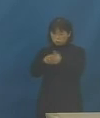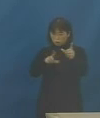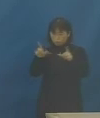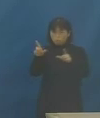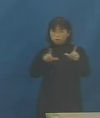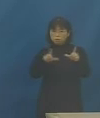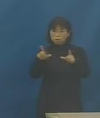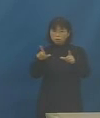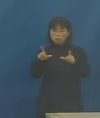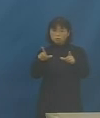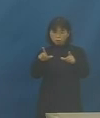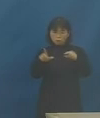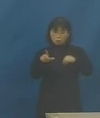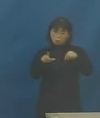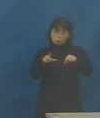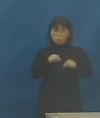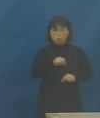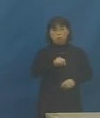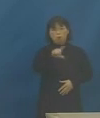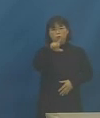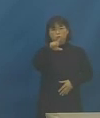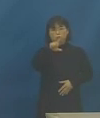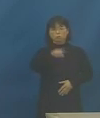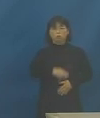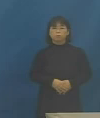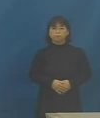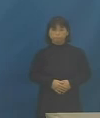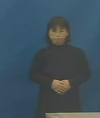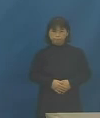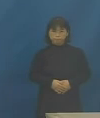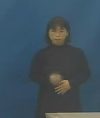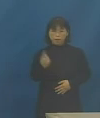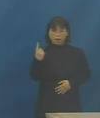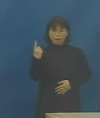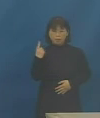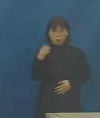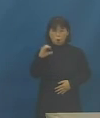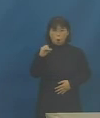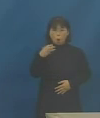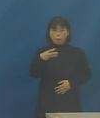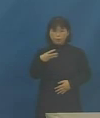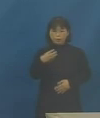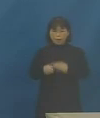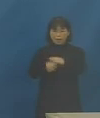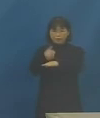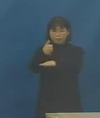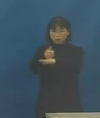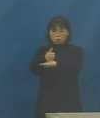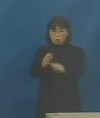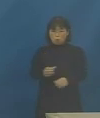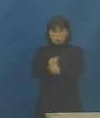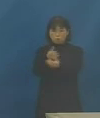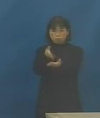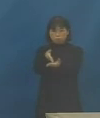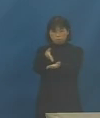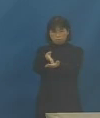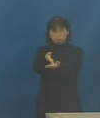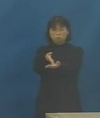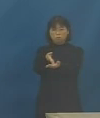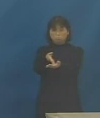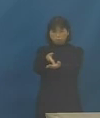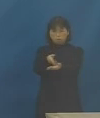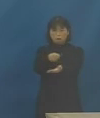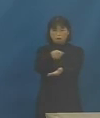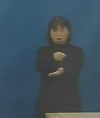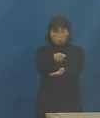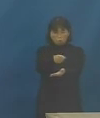ものが多くなってきているとて昨日はの近江会長が総括されていましたがかなりここのウェイトが大きく